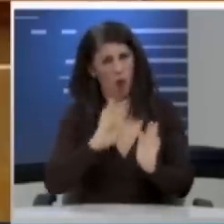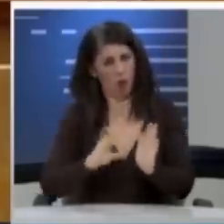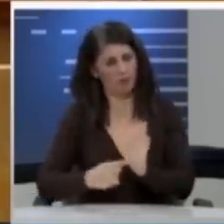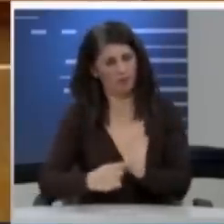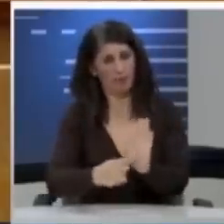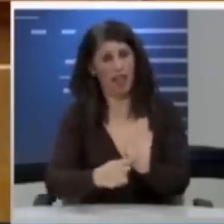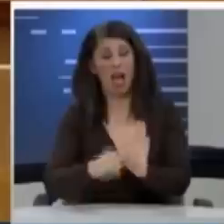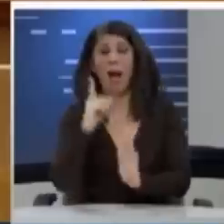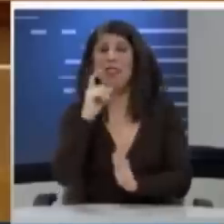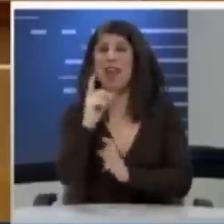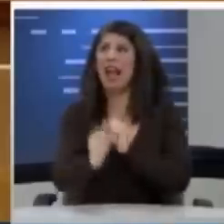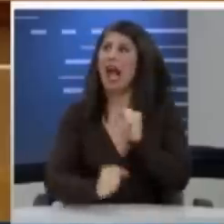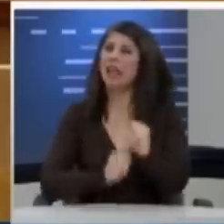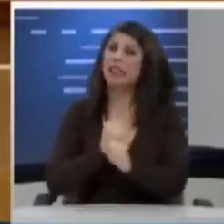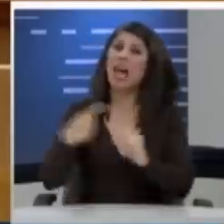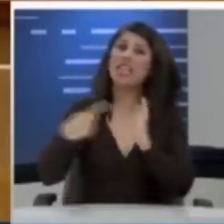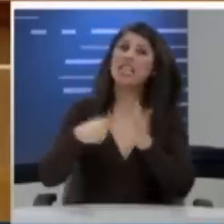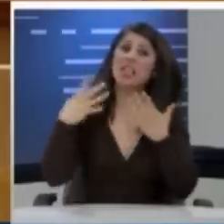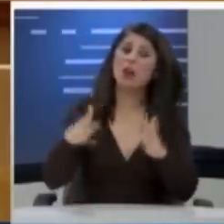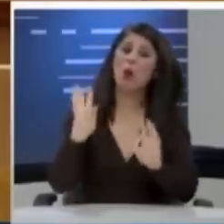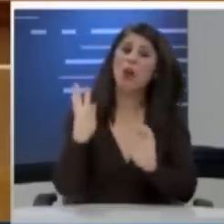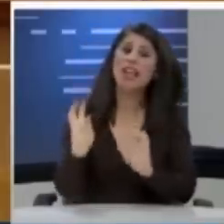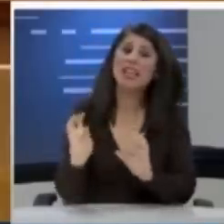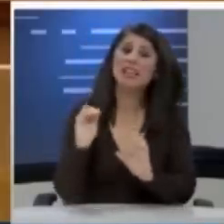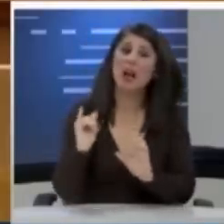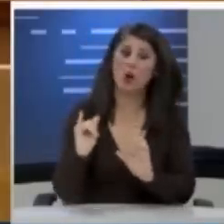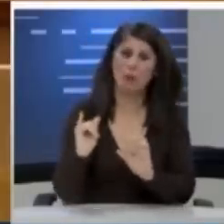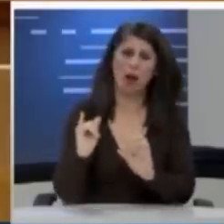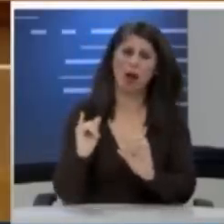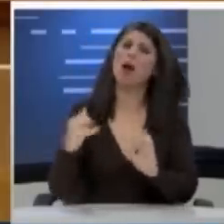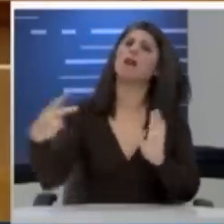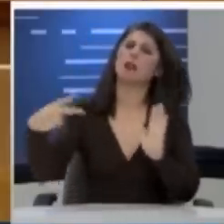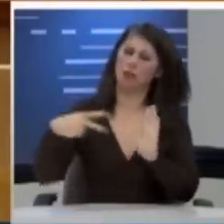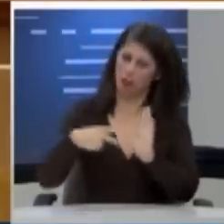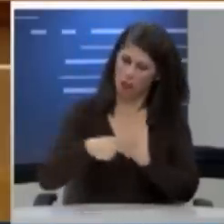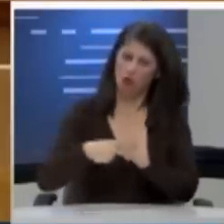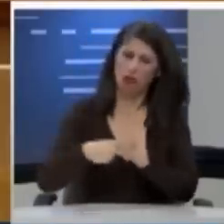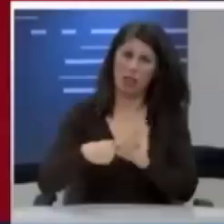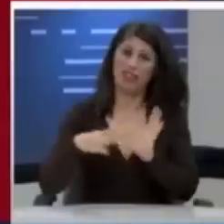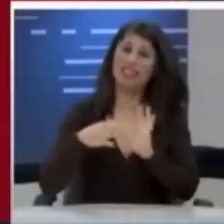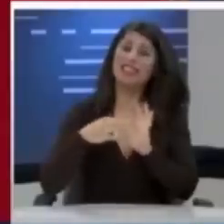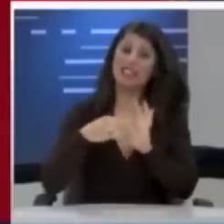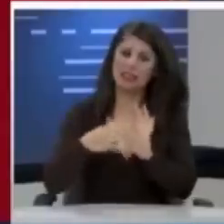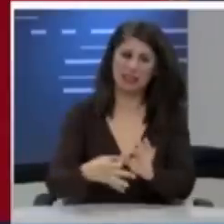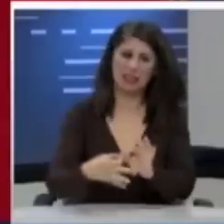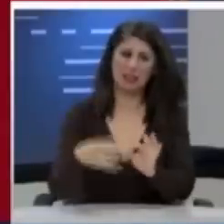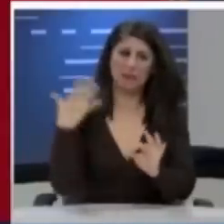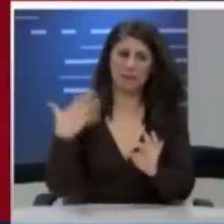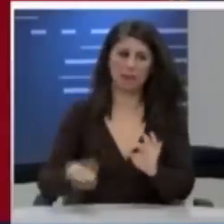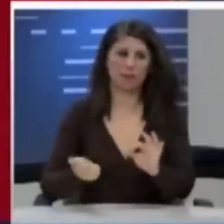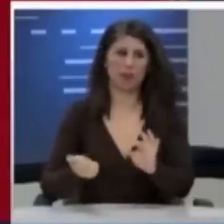Από τη δεκαετία του 90 ακόμη, αλλά και του 2000 και σε συνέχεια,